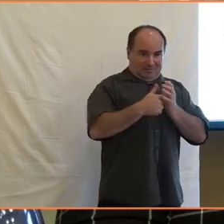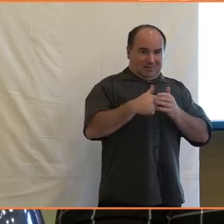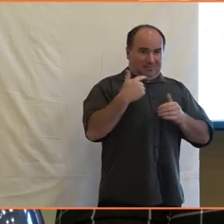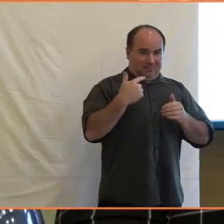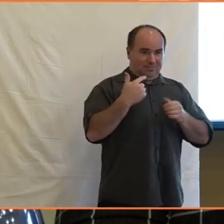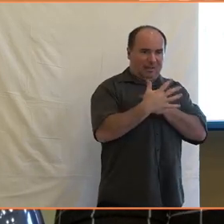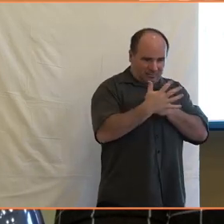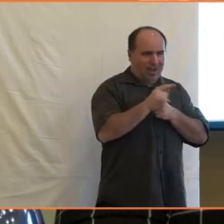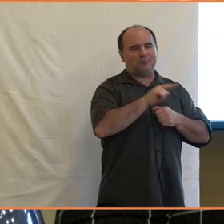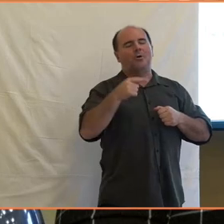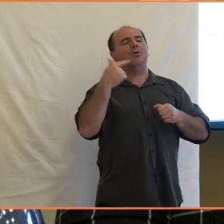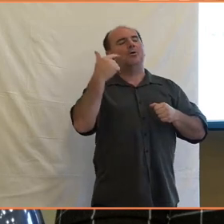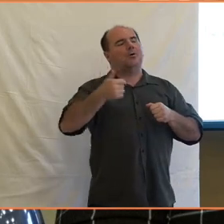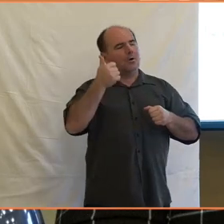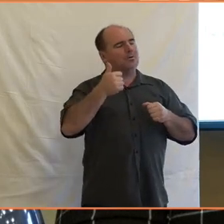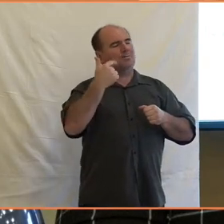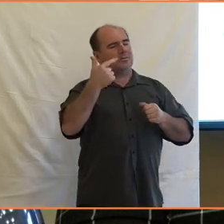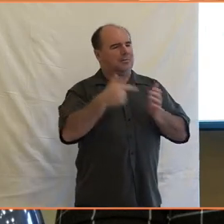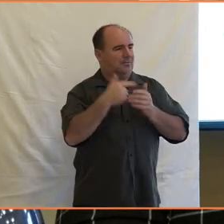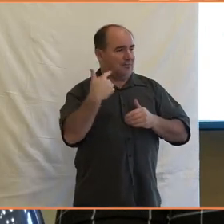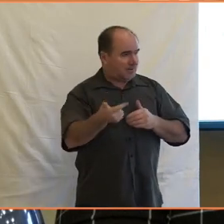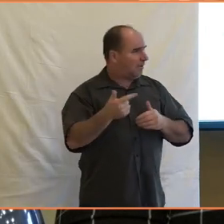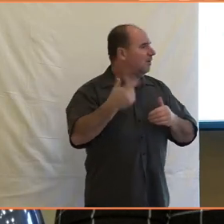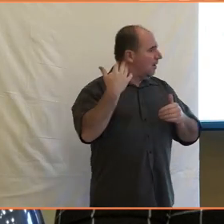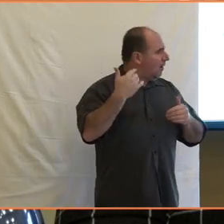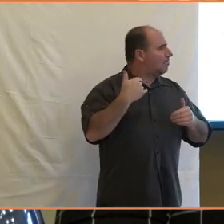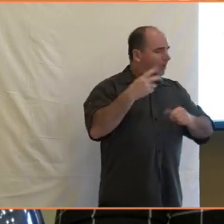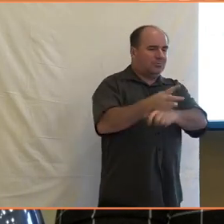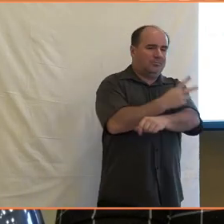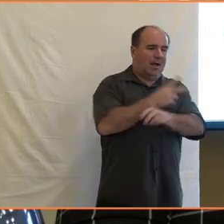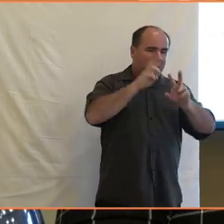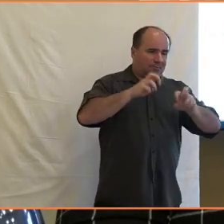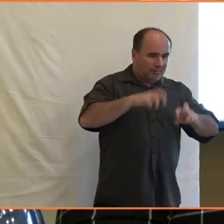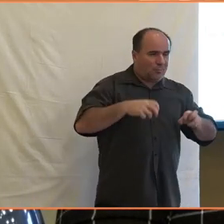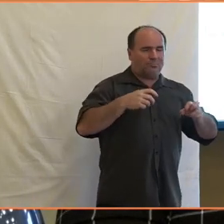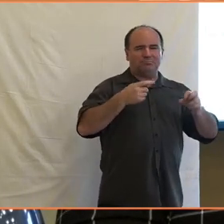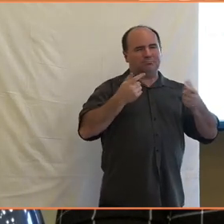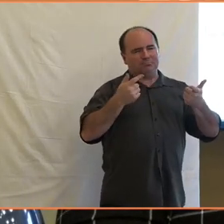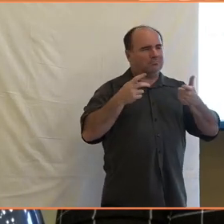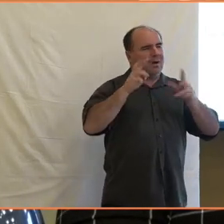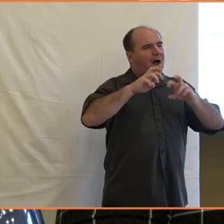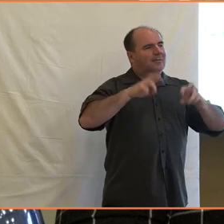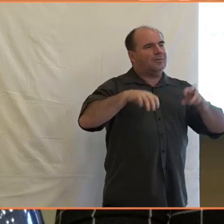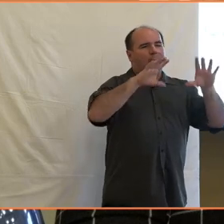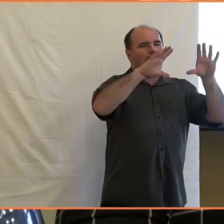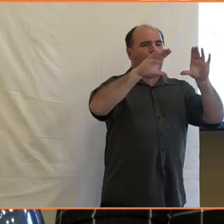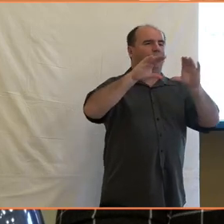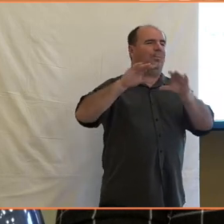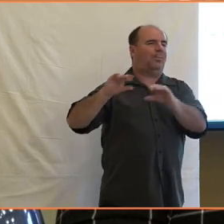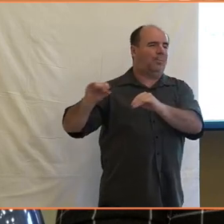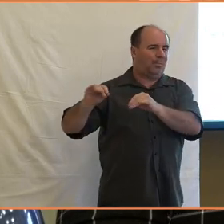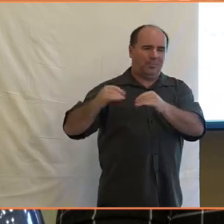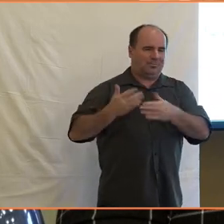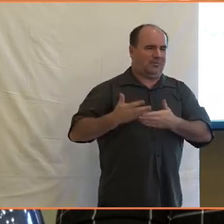vlastně ta státní správa neměla kapacitu ani ochotu to nějak dál jako zpracovat a realizovat, takže to vlastně vyšumělo do ztracena a ten potenciál včetně